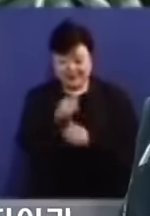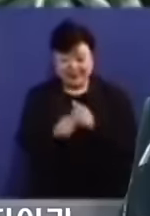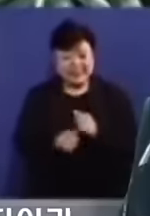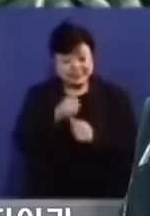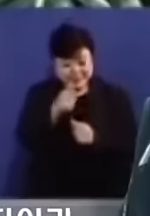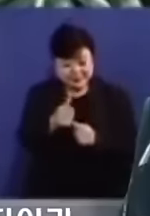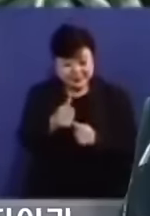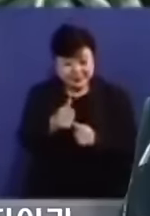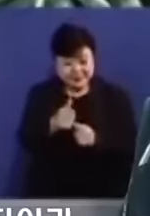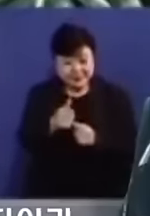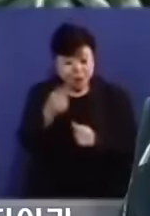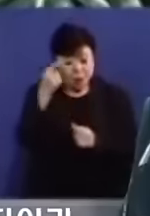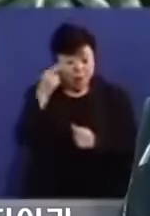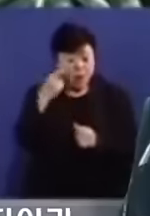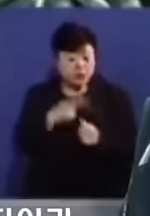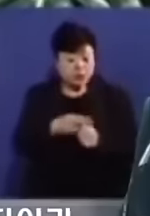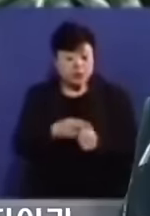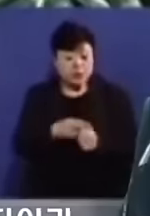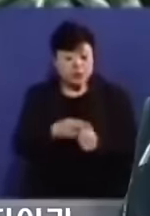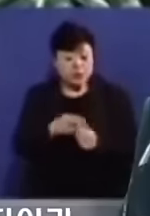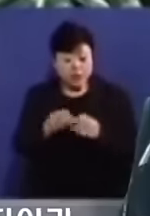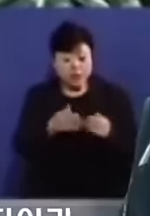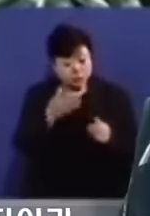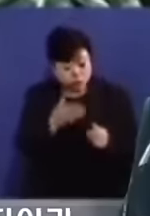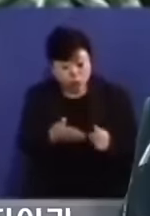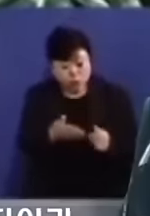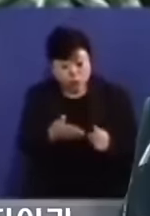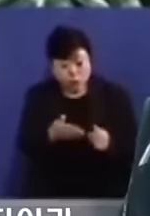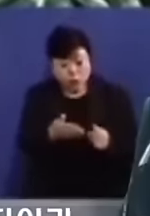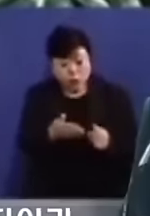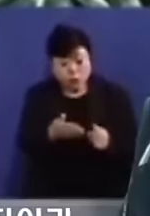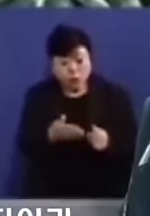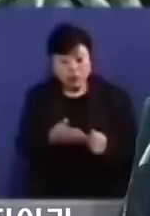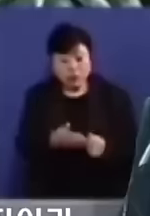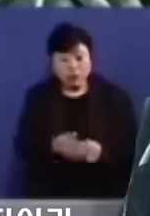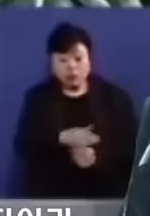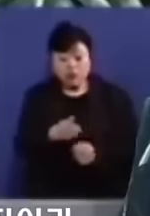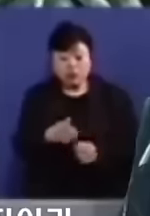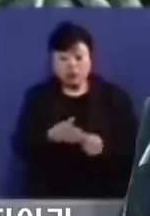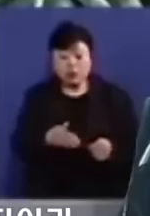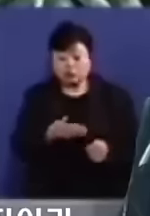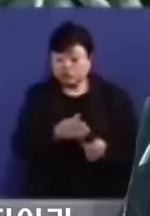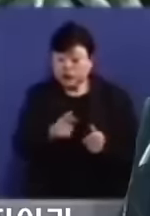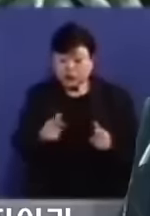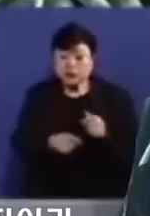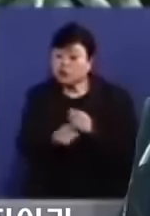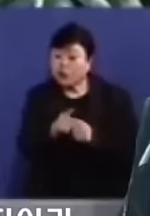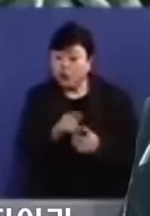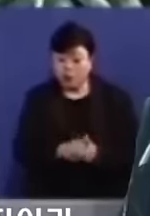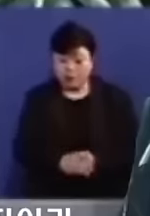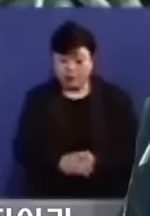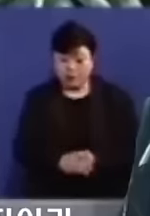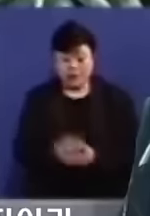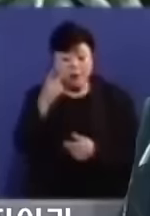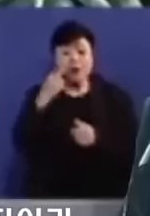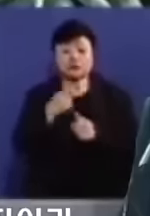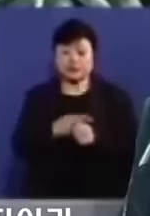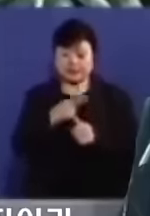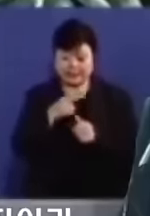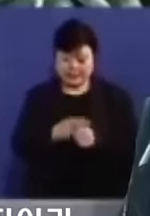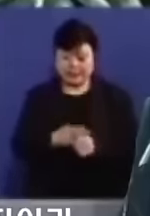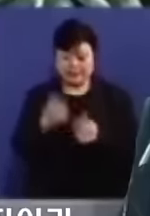하나님이 왜 사도 바울 선생에게는 그런 체험을 하게 하시고 우리에게는 그런 체험을 안 주시냐? 사도 바울